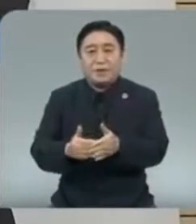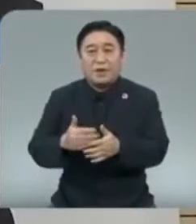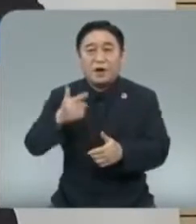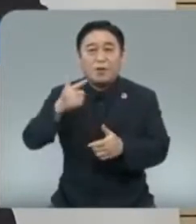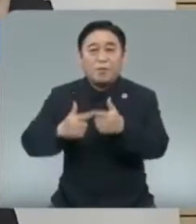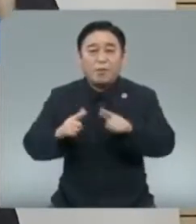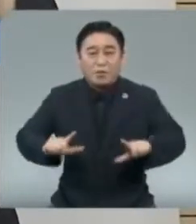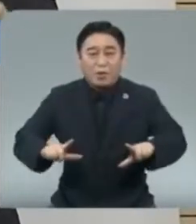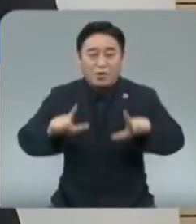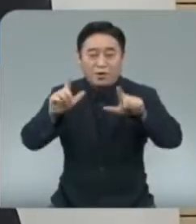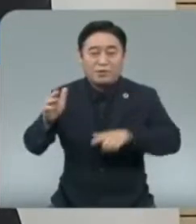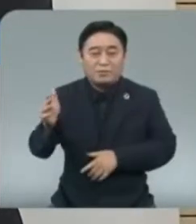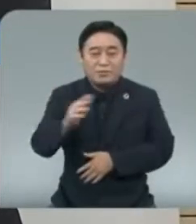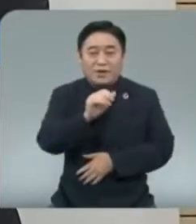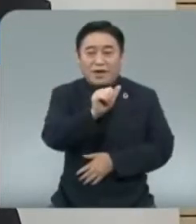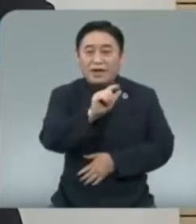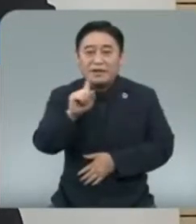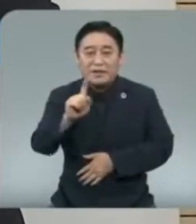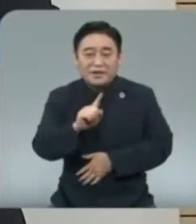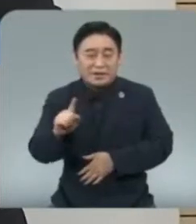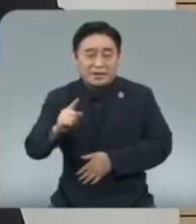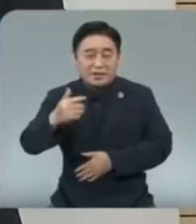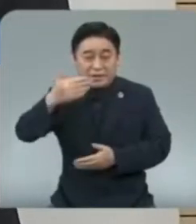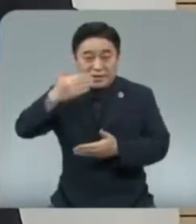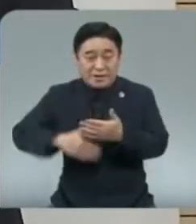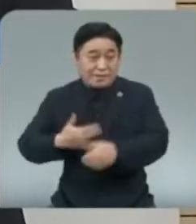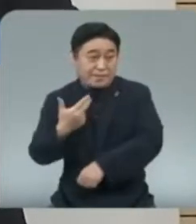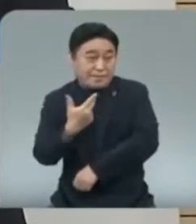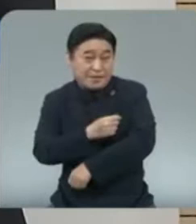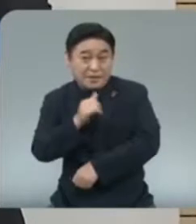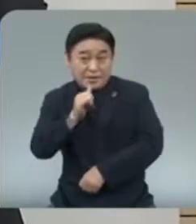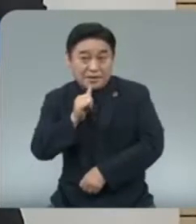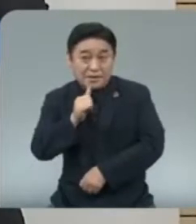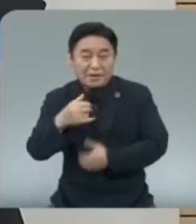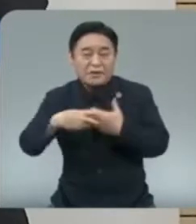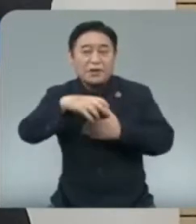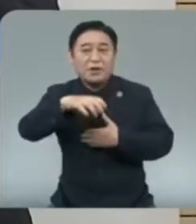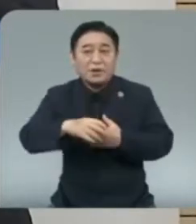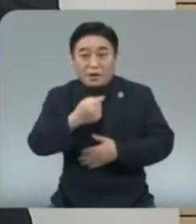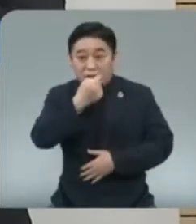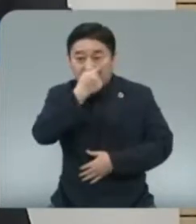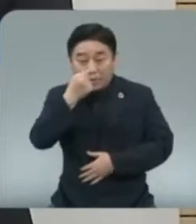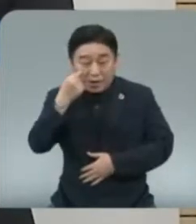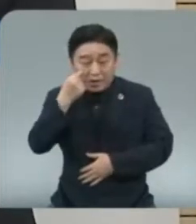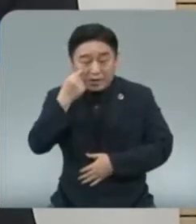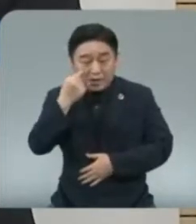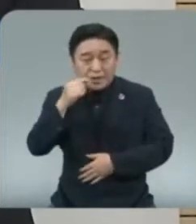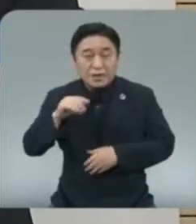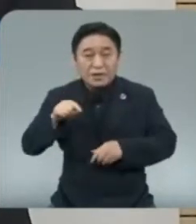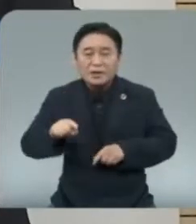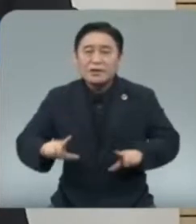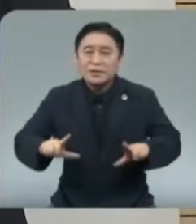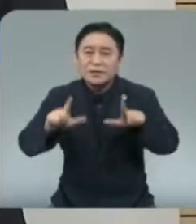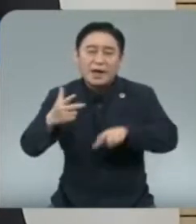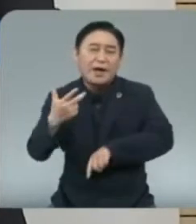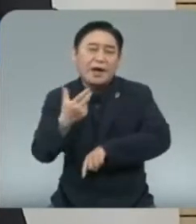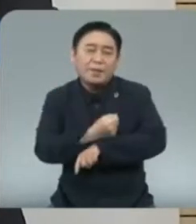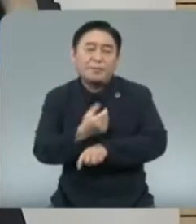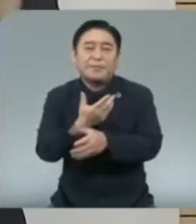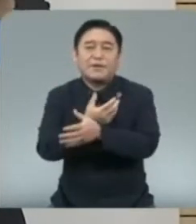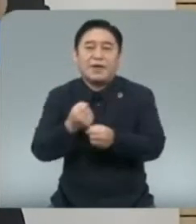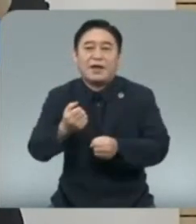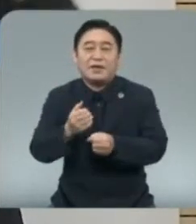목요일부터 아스트라제네카 잔여 백신이 발생한 유탁 의료기관을 확인하고 당일 접종을 위한